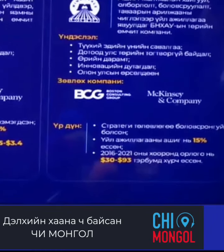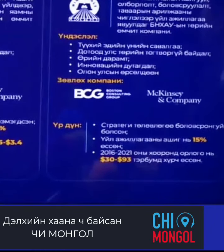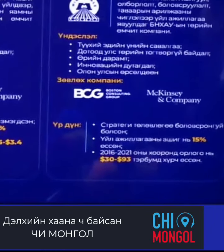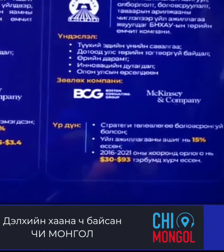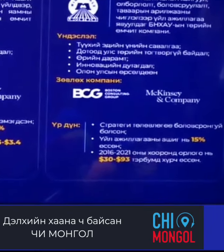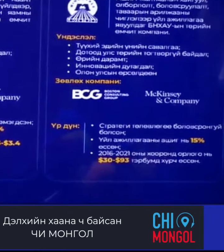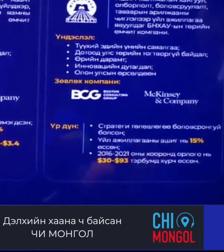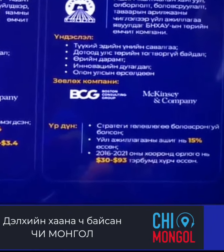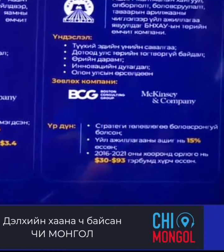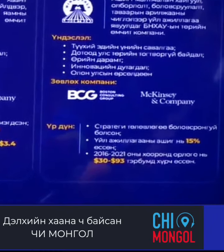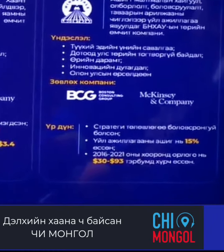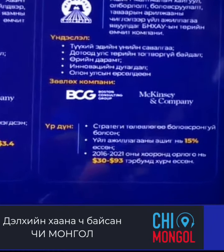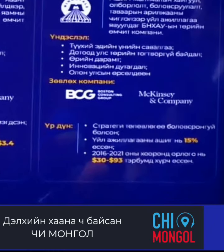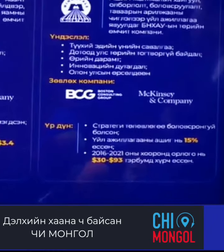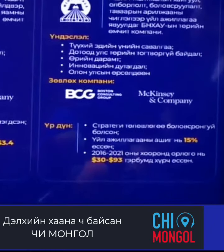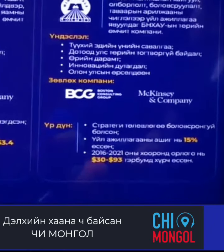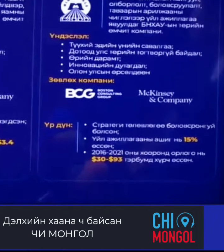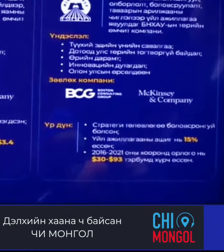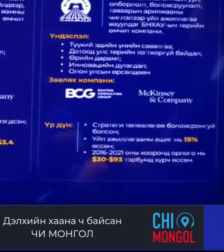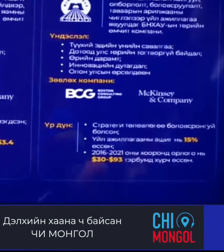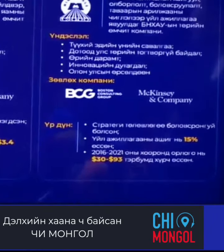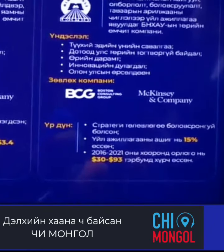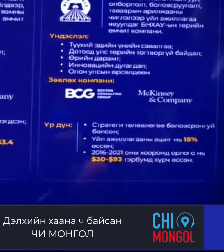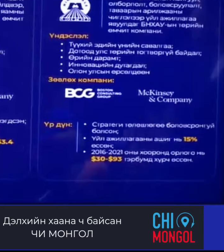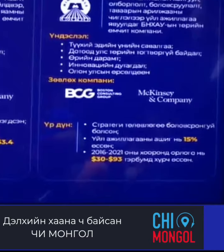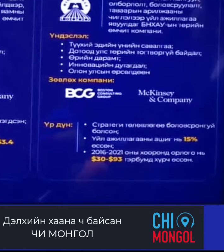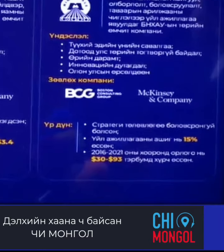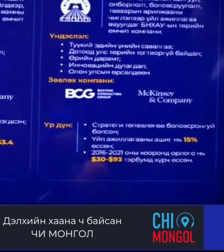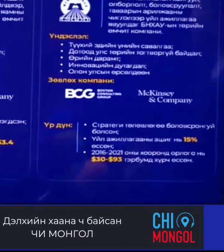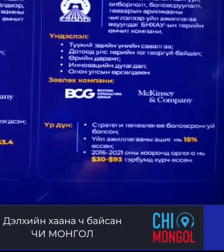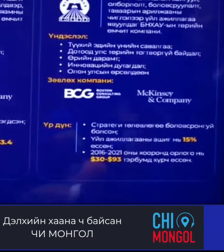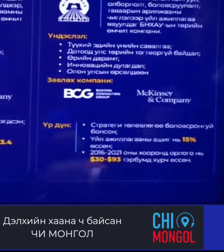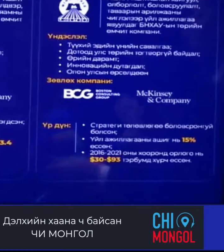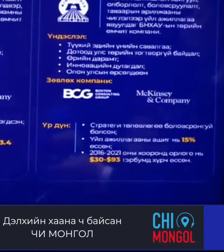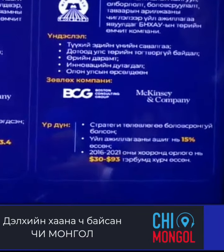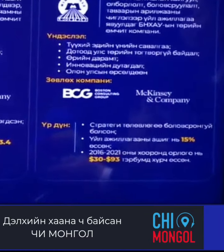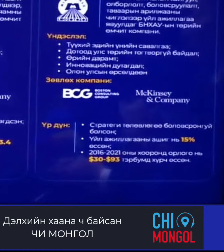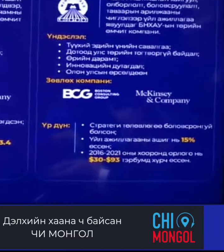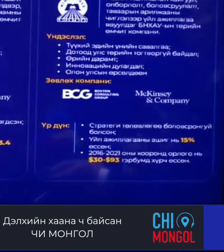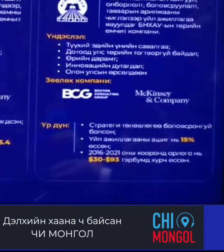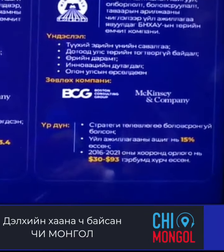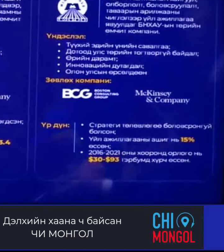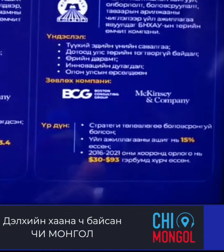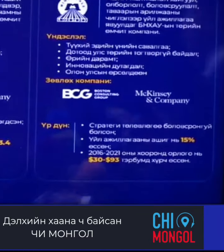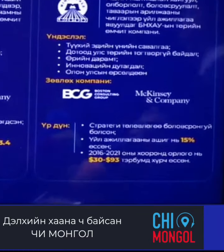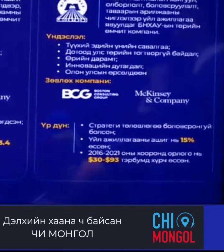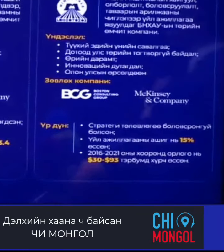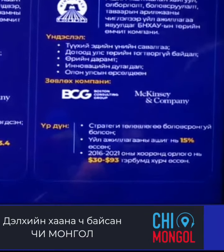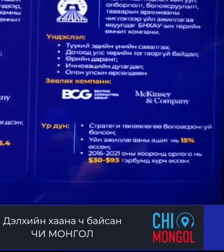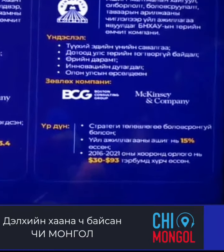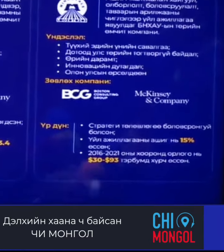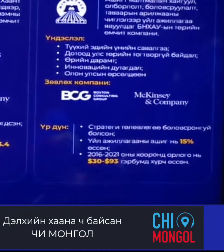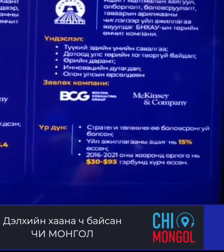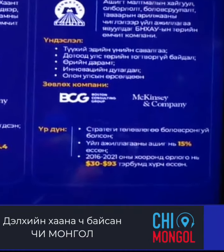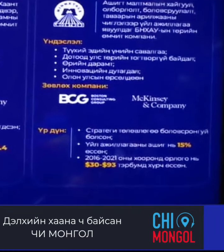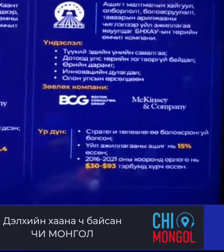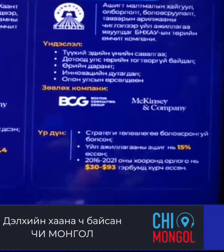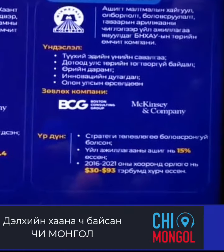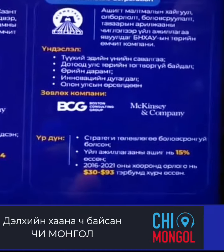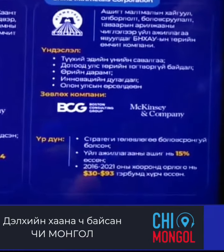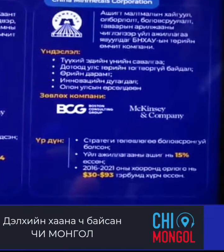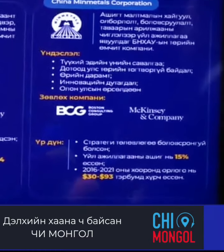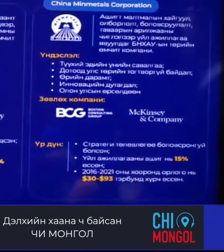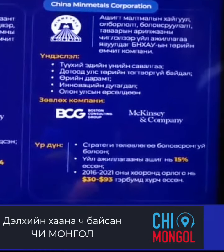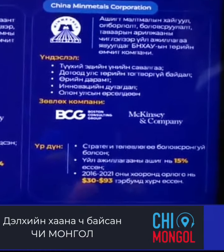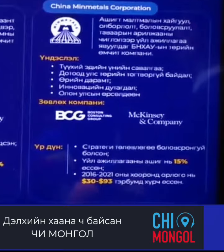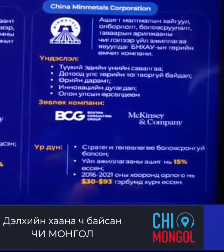өөрчлөлт шаардлагатай гэдэг байдлаар зөвлөх үйлчилгээ орж энэ компаниудыг одоо улс төрөөс хараат бус болгосны үндсэндээ мөн энэ